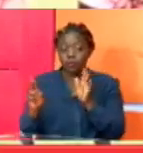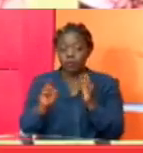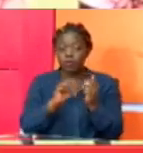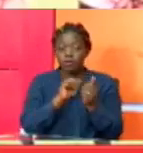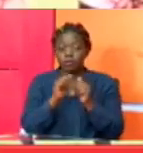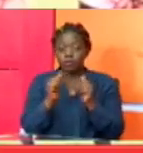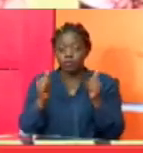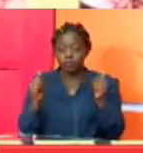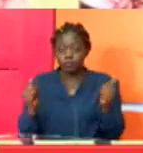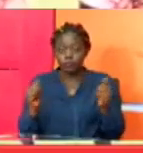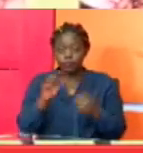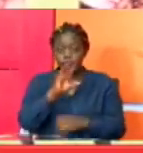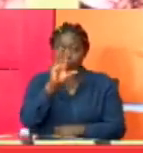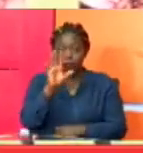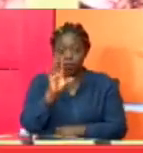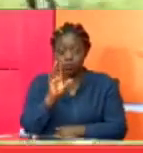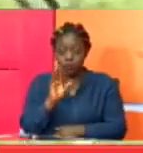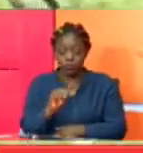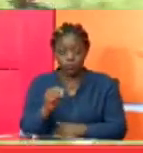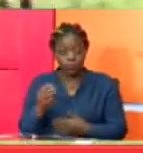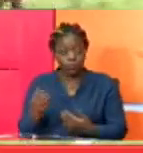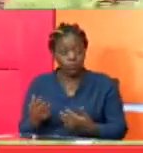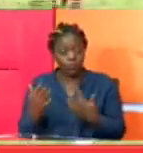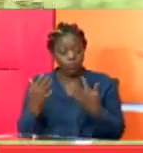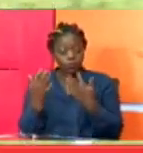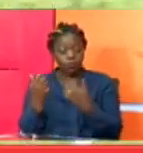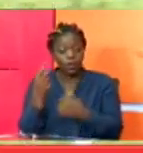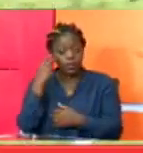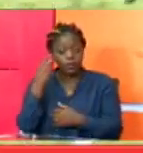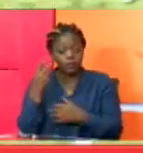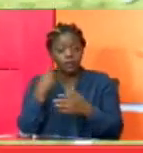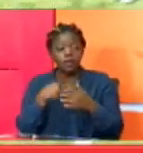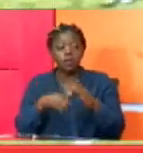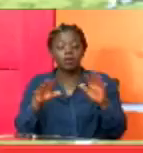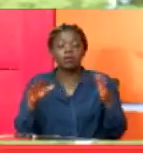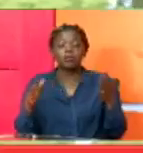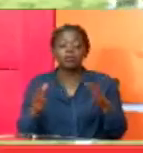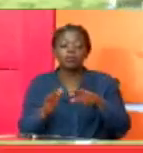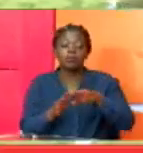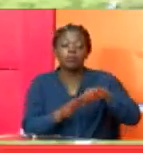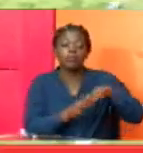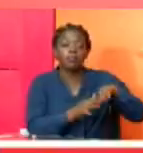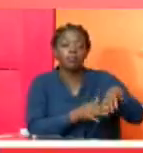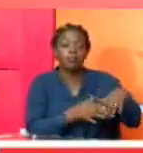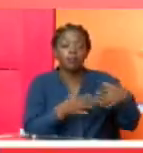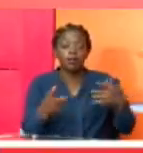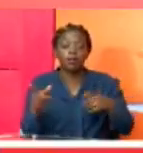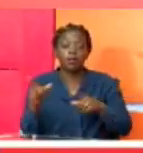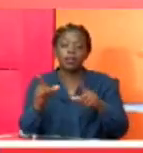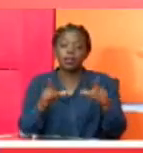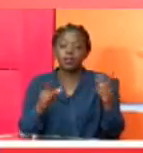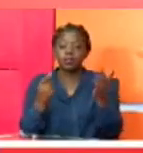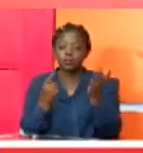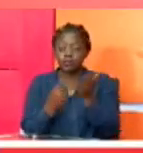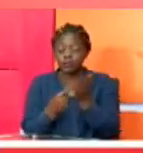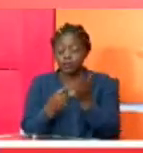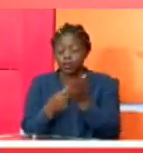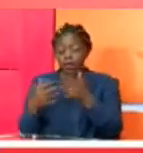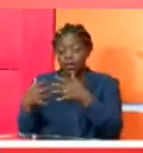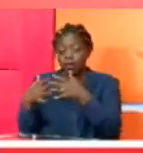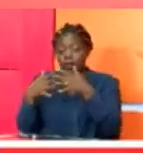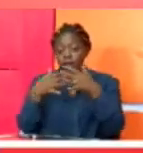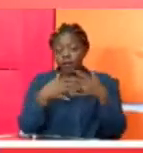mpaka ez'olukalu lwa Africa. Katulinde tulabe abukyayi banaazannya. Bwe tuva akawo ne tugendako mu liigi y'eggwanga erya